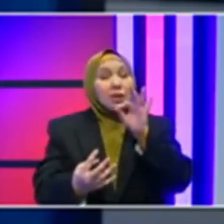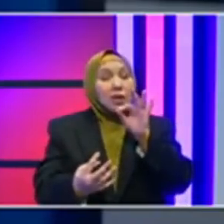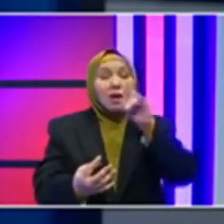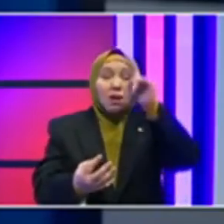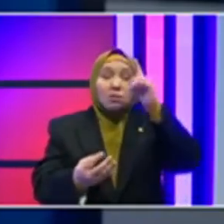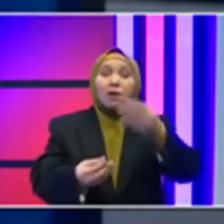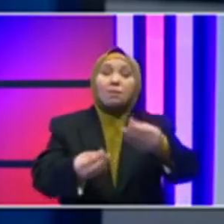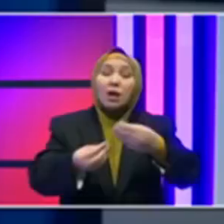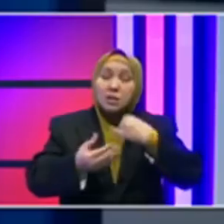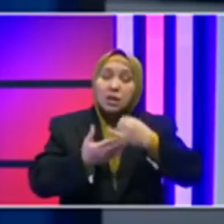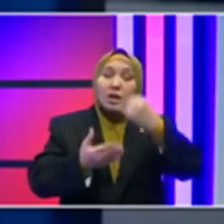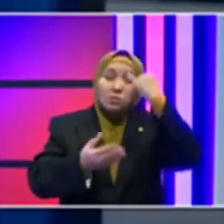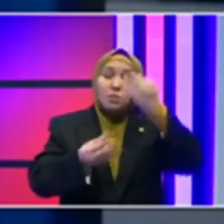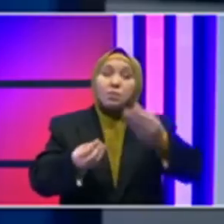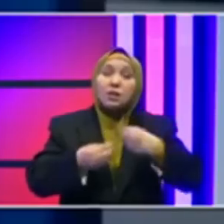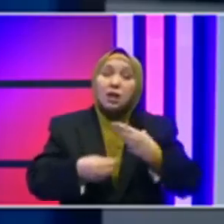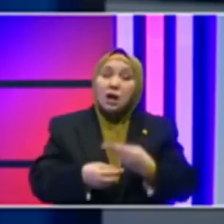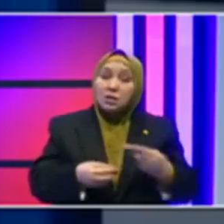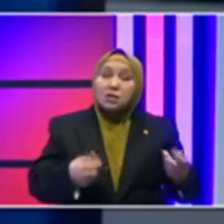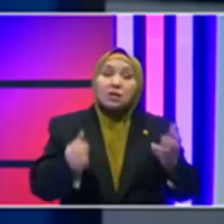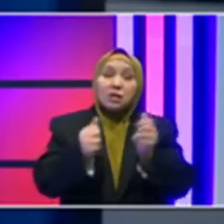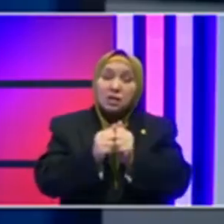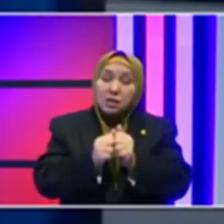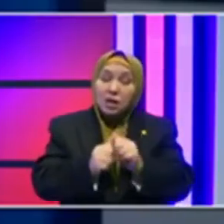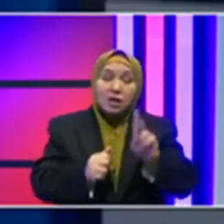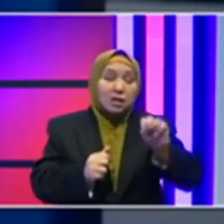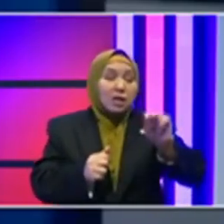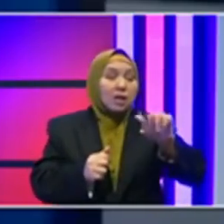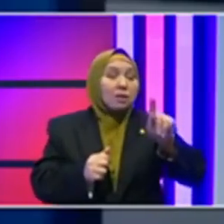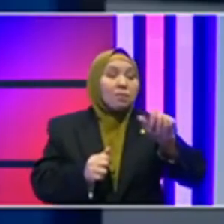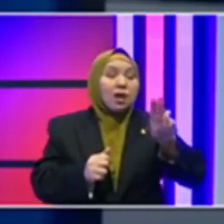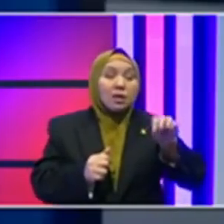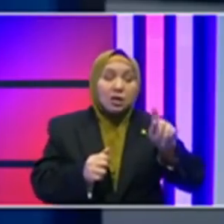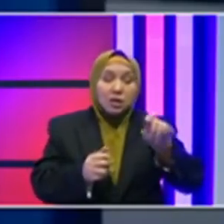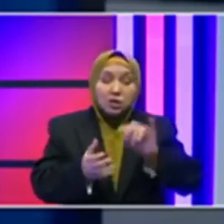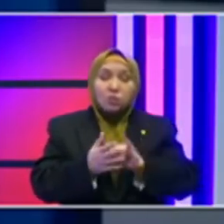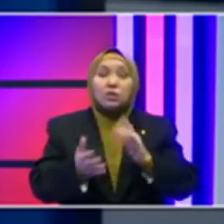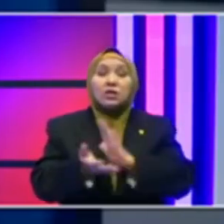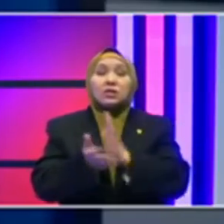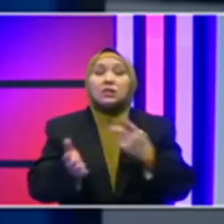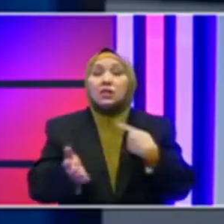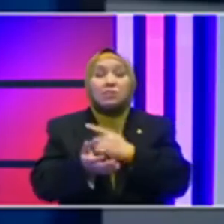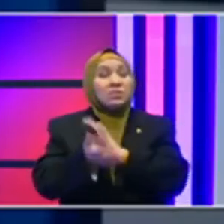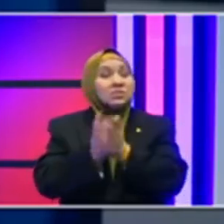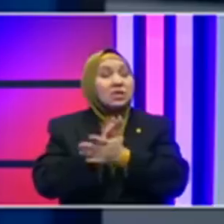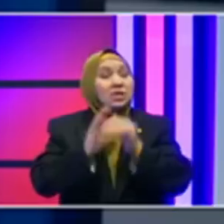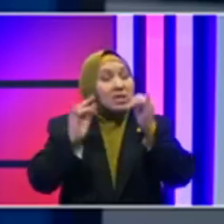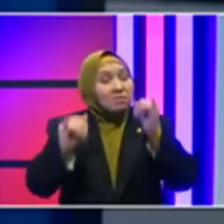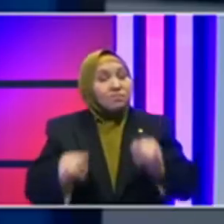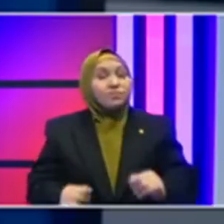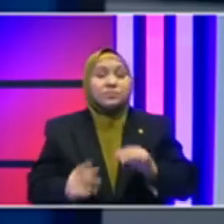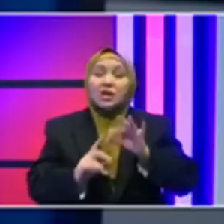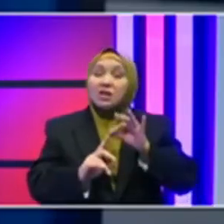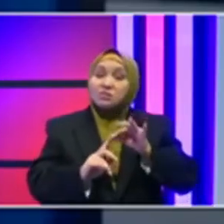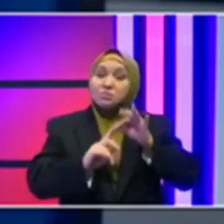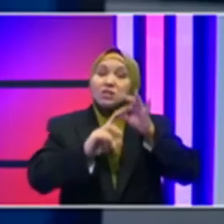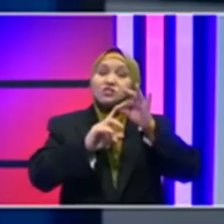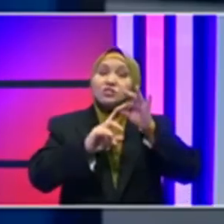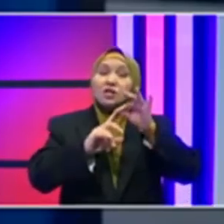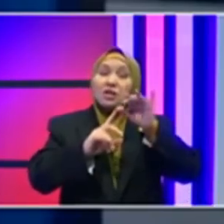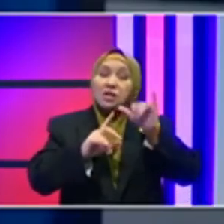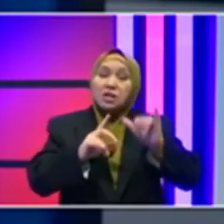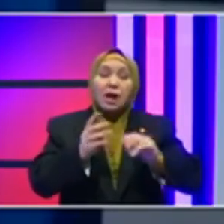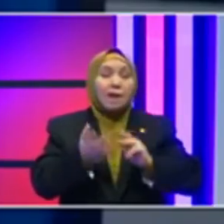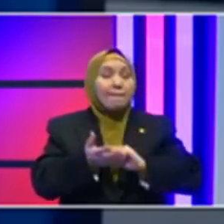Allah bagi ilmu Allah bagi harta dan dengan nikmat-nikmat itu kita menjadi insan yang spesial yang